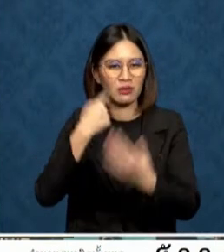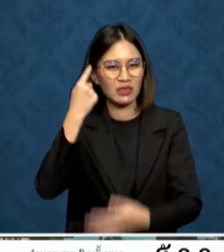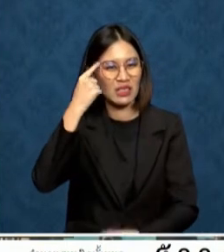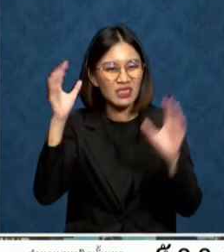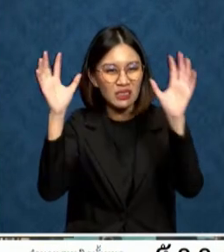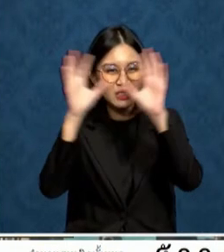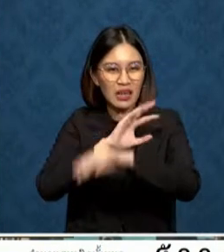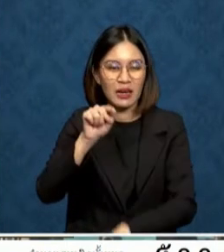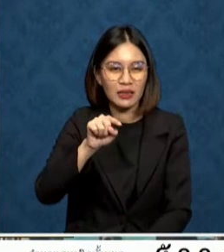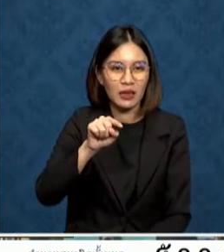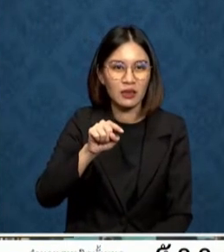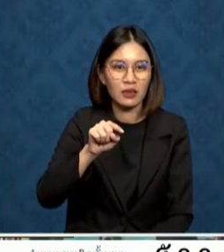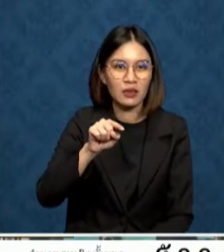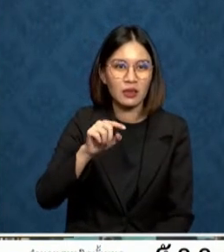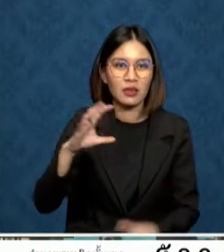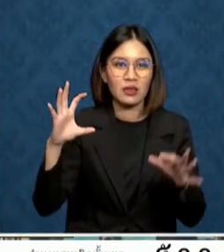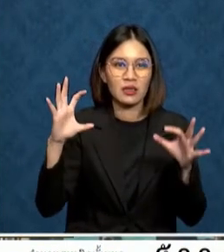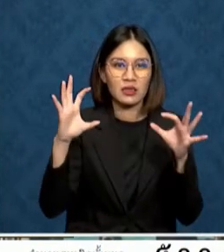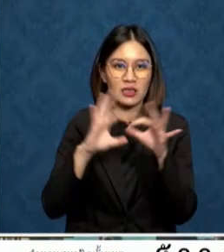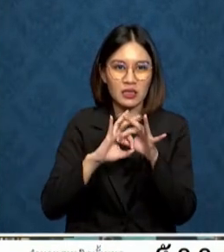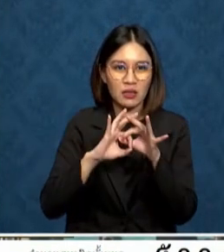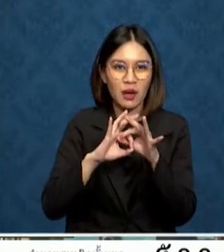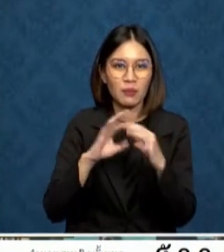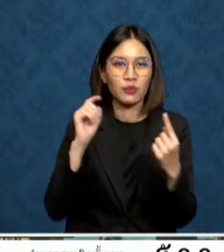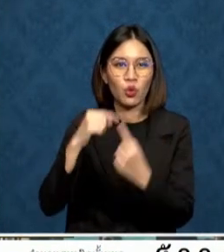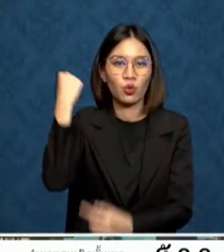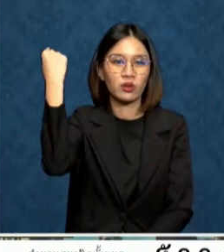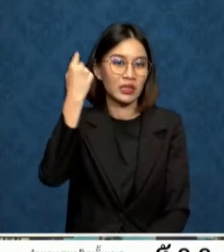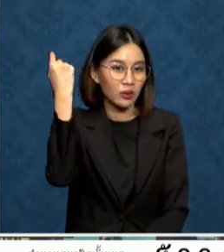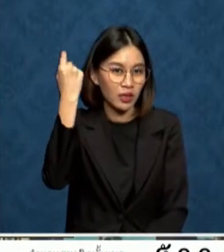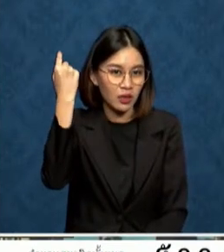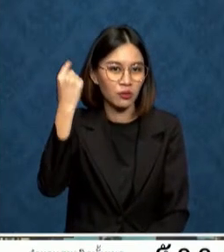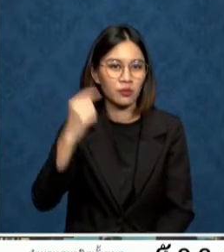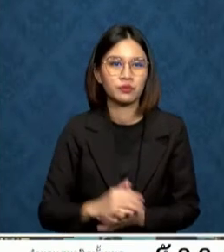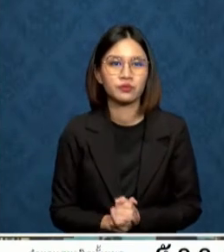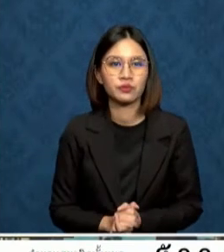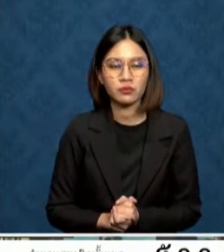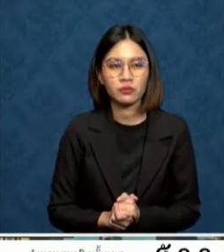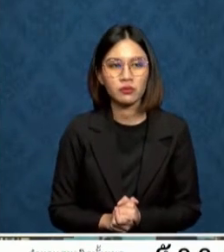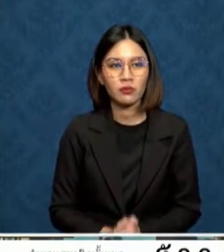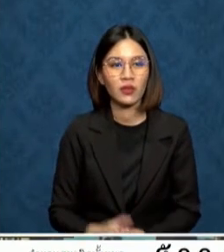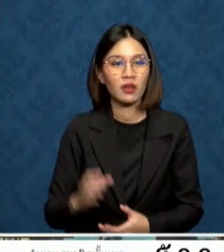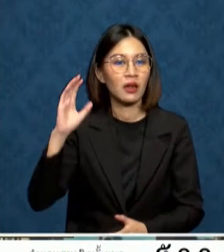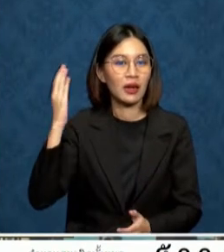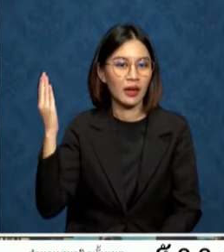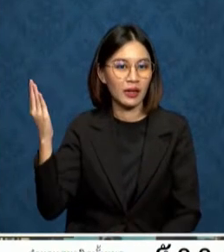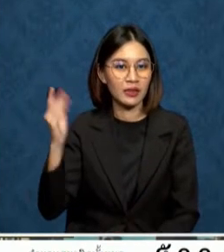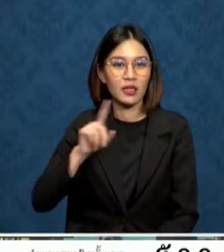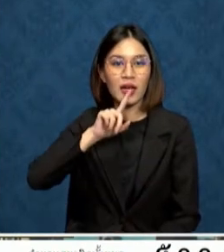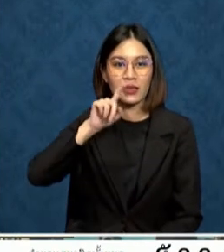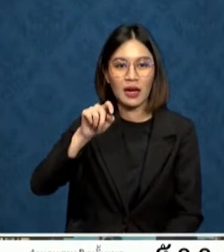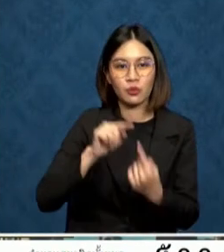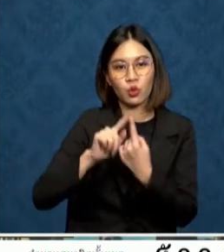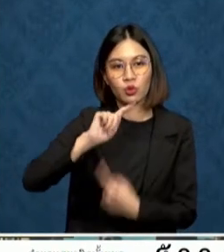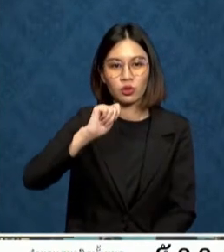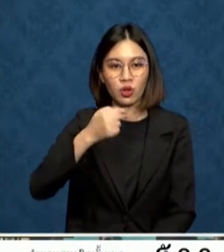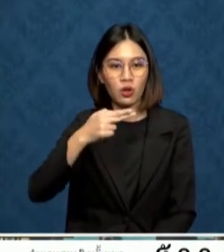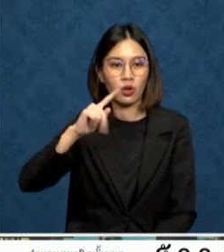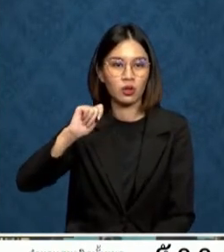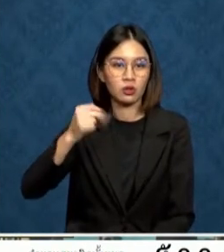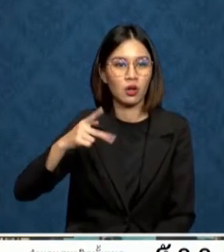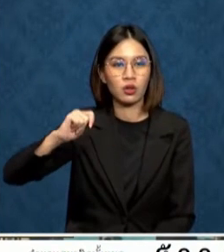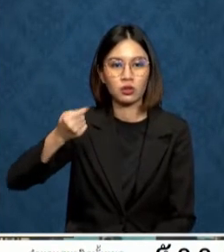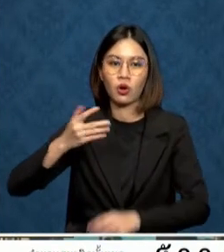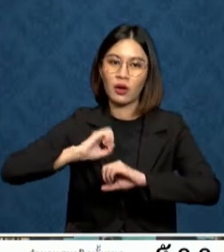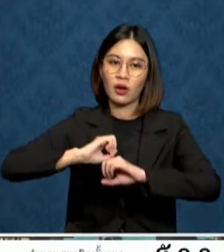เป็นงานด้านซอพเพื่อการท่องเที่ยวอย่างหนึ่งนะครับซึ่งเรื่องนี้ก็ต้องถามทางทททให้ชัดเจนนะครับ